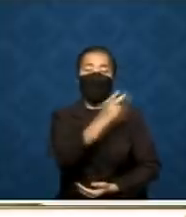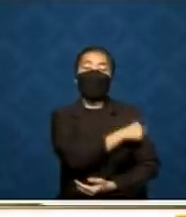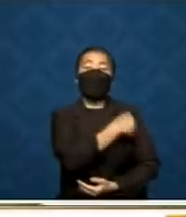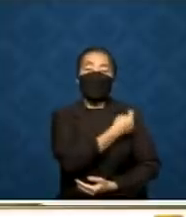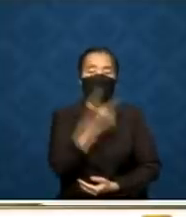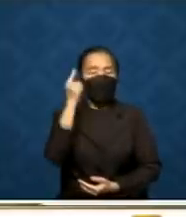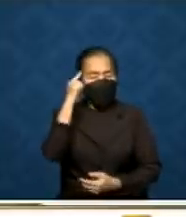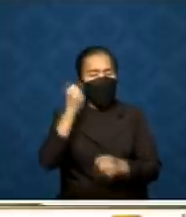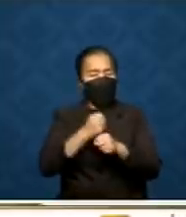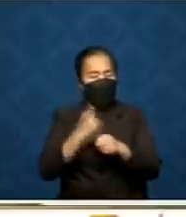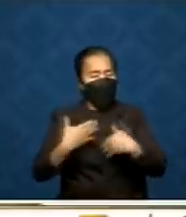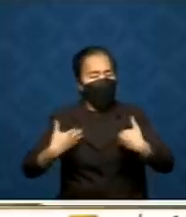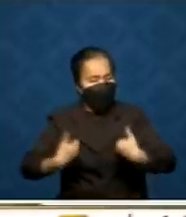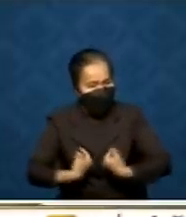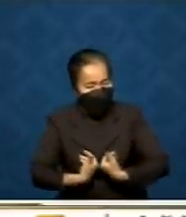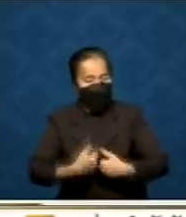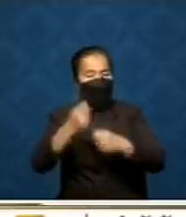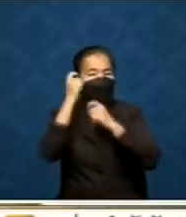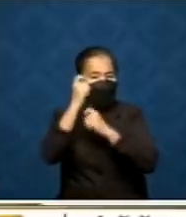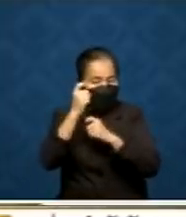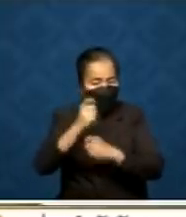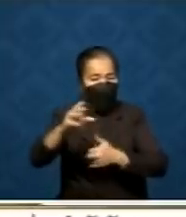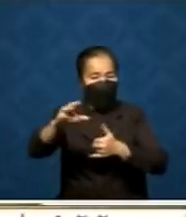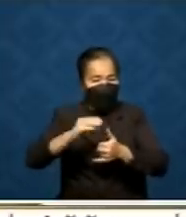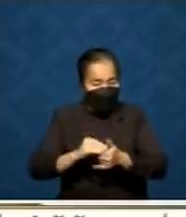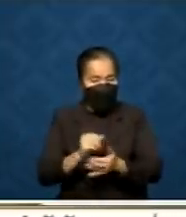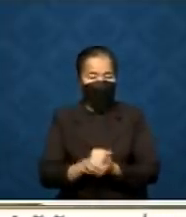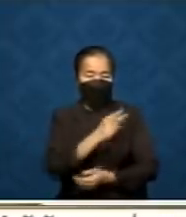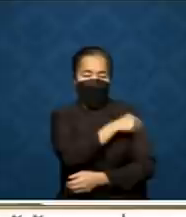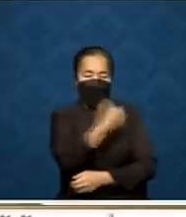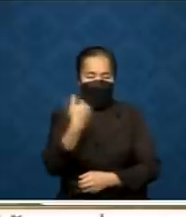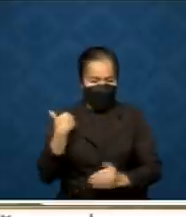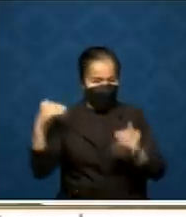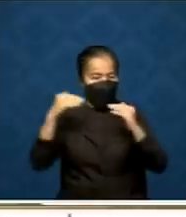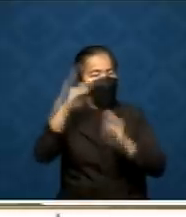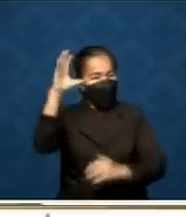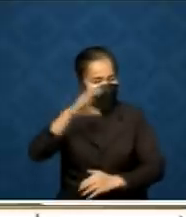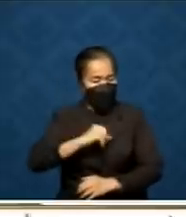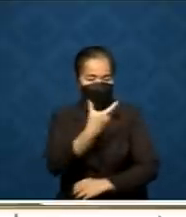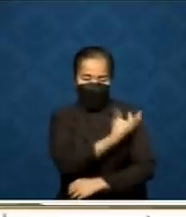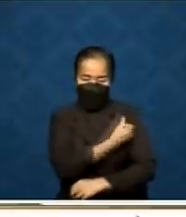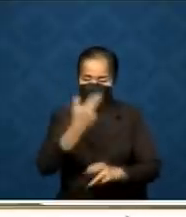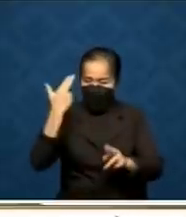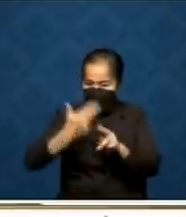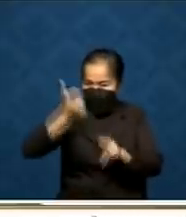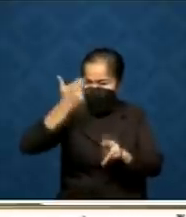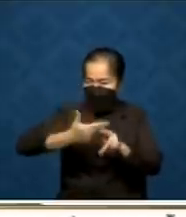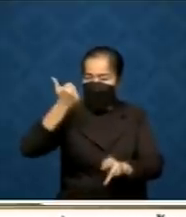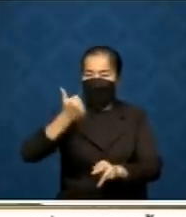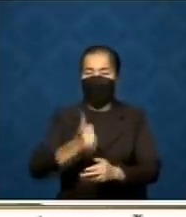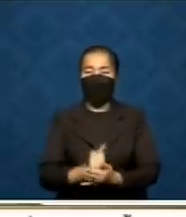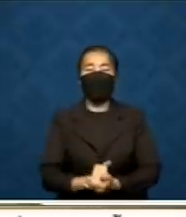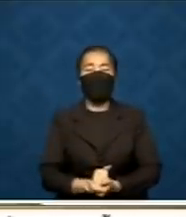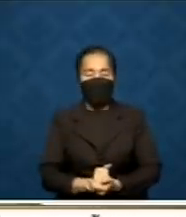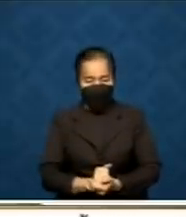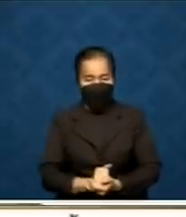งานหนักเป็นด่านหน้าอันตรายเขาย่อมมีสิทธิ์ที่จะหาวัคซีนที่ดีที่สุดแต่ท่านประธานครับถ้า